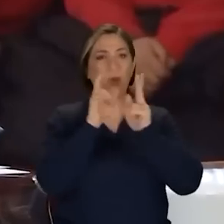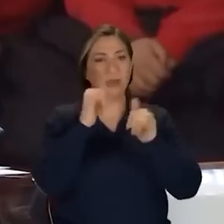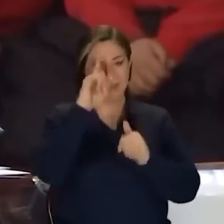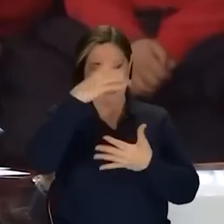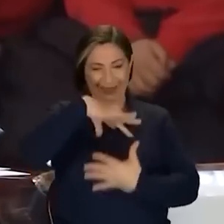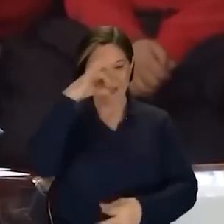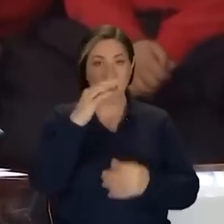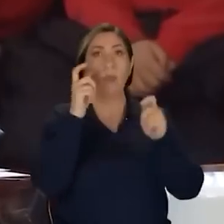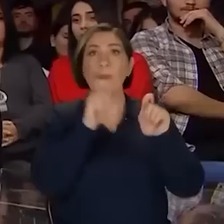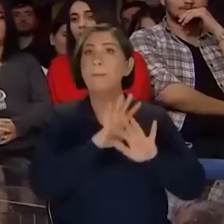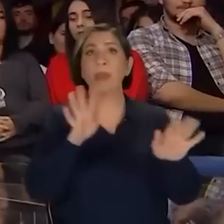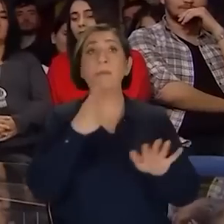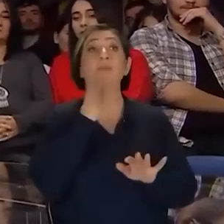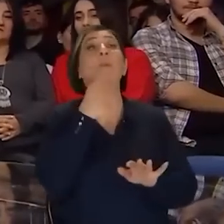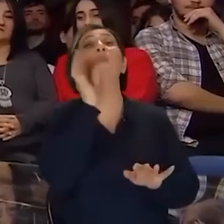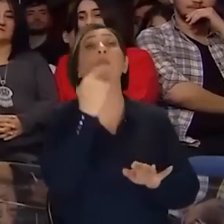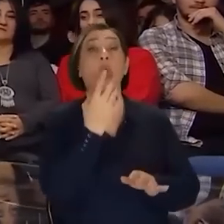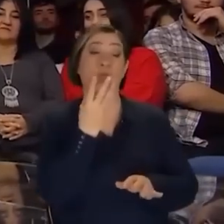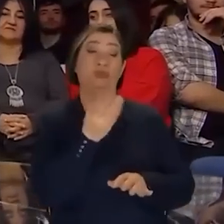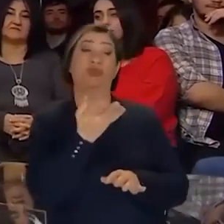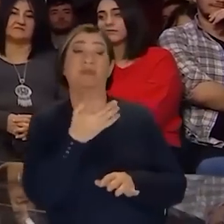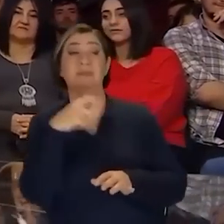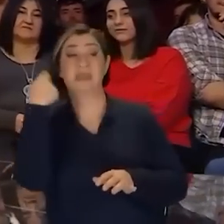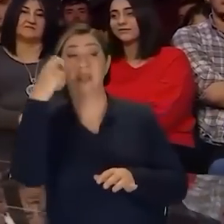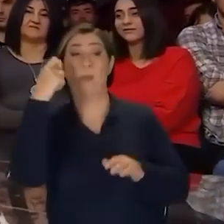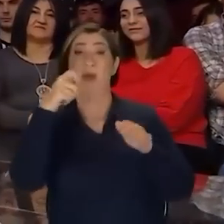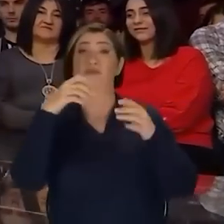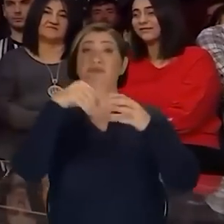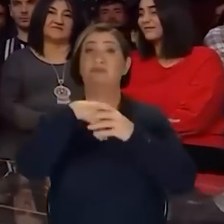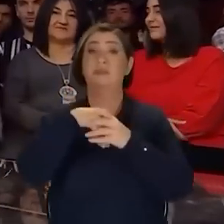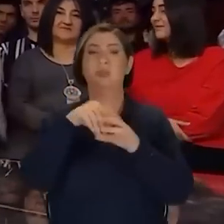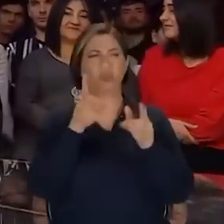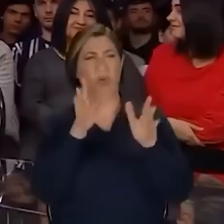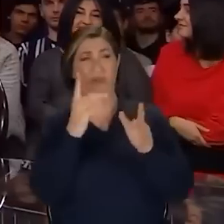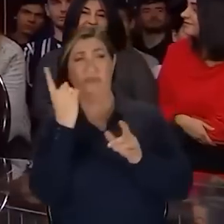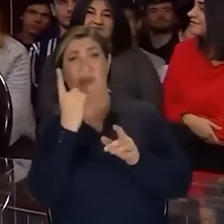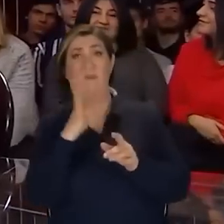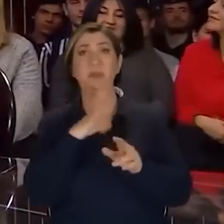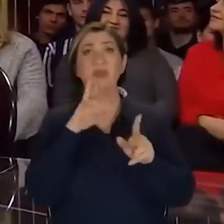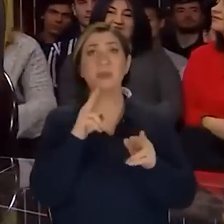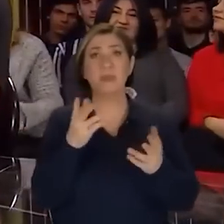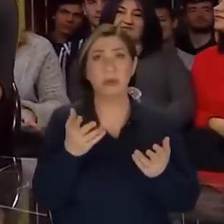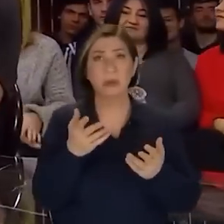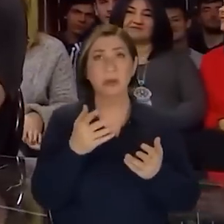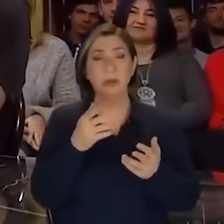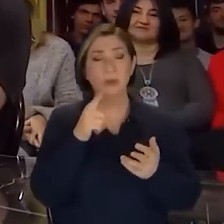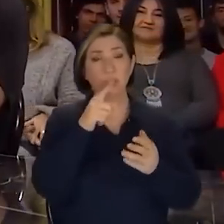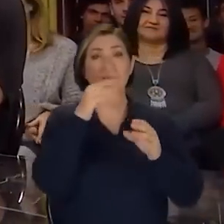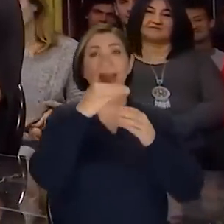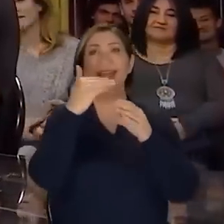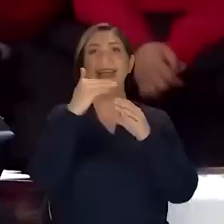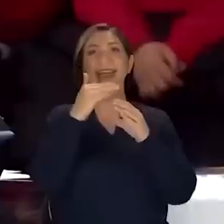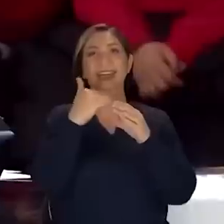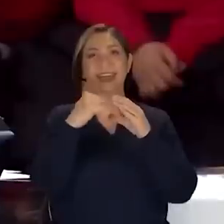bilmiyorsan bari bilmiyorum de olur mu canım sinema perdesine Her şeyde böyle bir tuhaf bir kutsallık bunu mesela kasedi